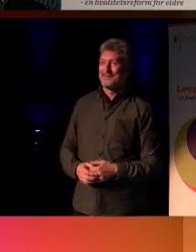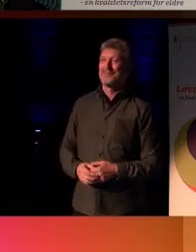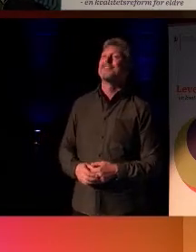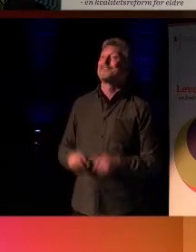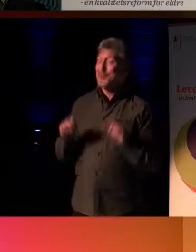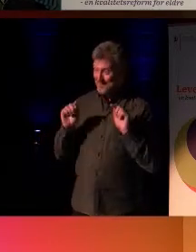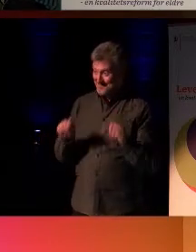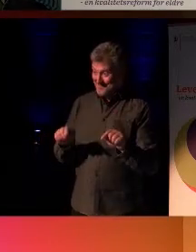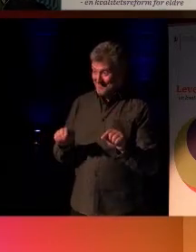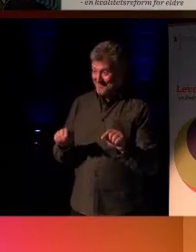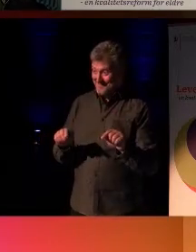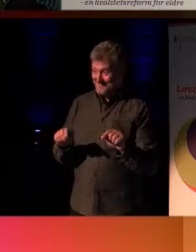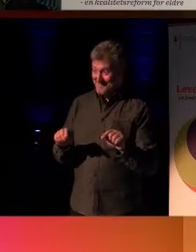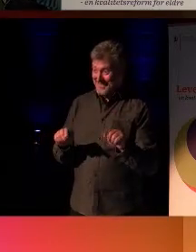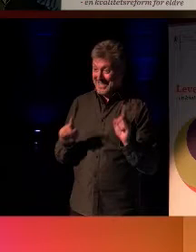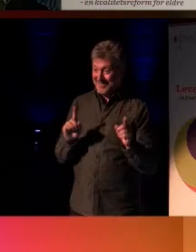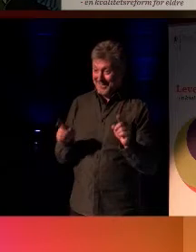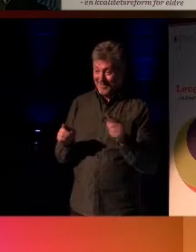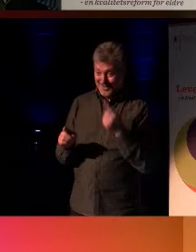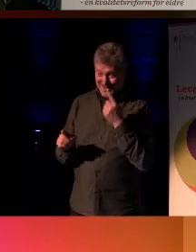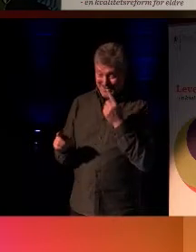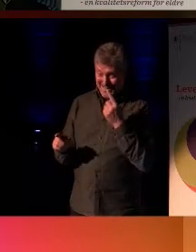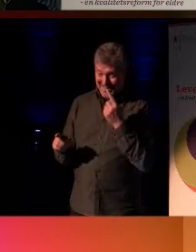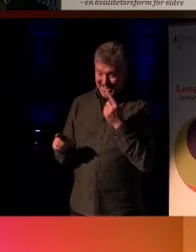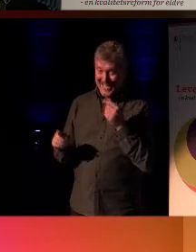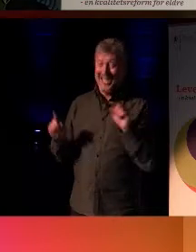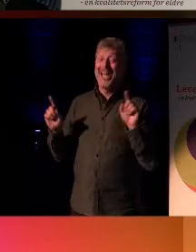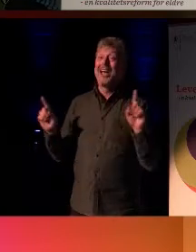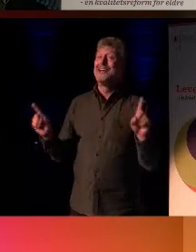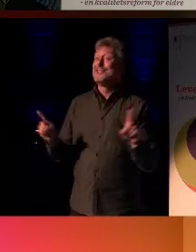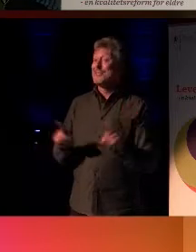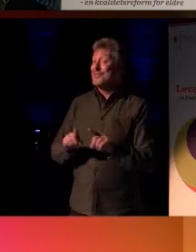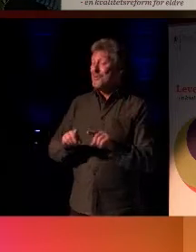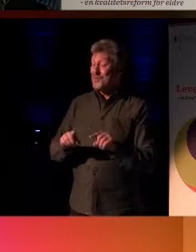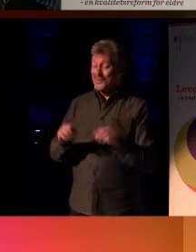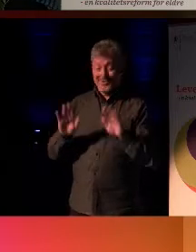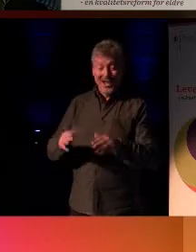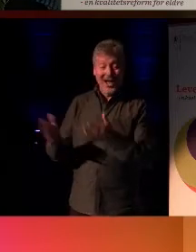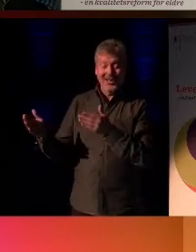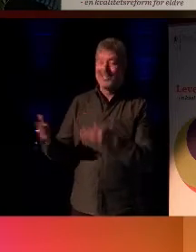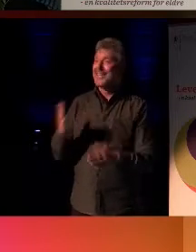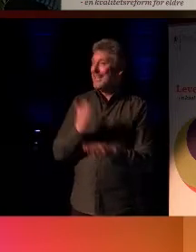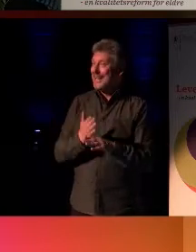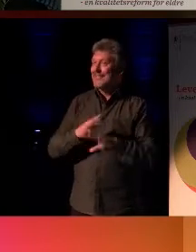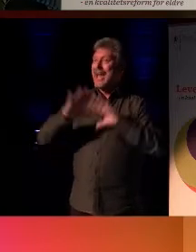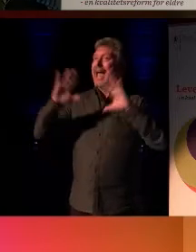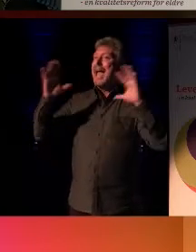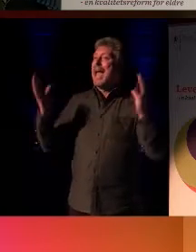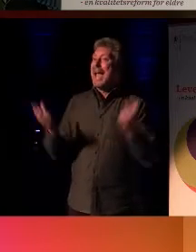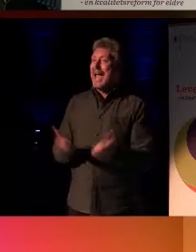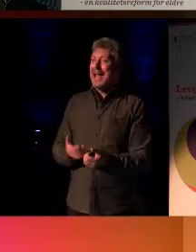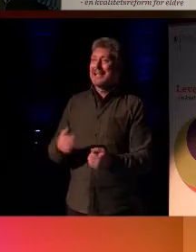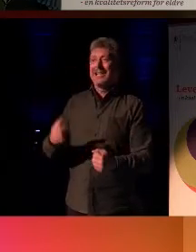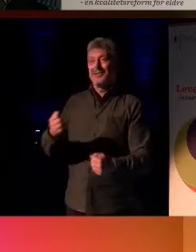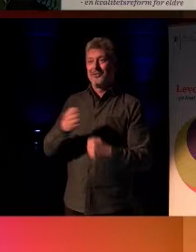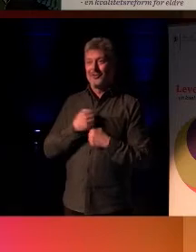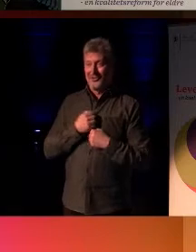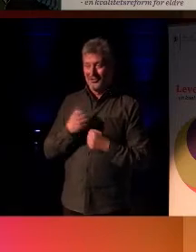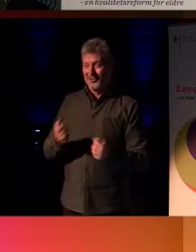Snipp, snapp, snute. Så var alt lagt til rette for helhetlige, trygge og koordinerte